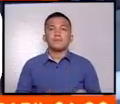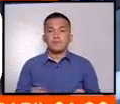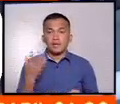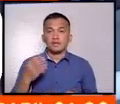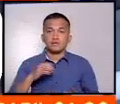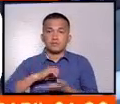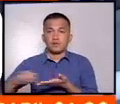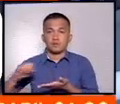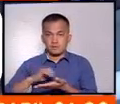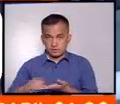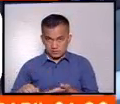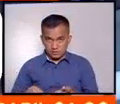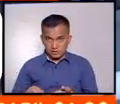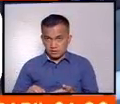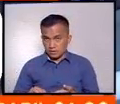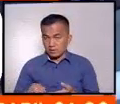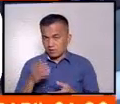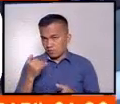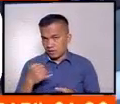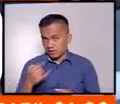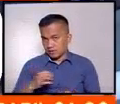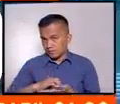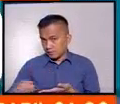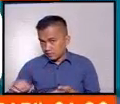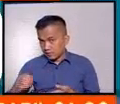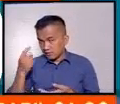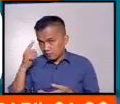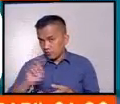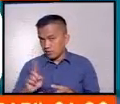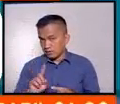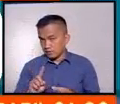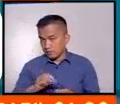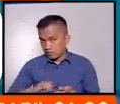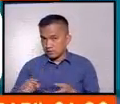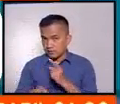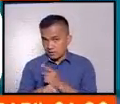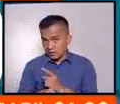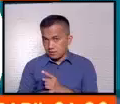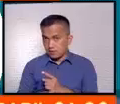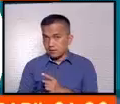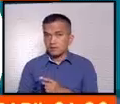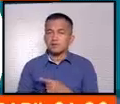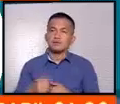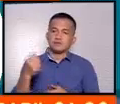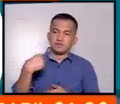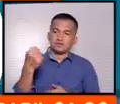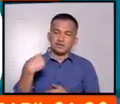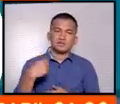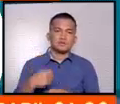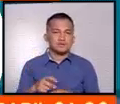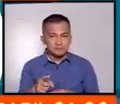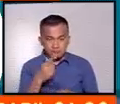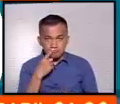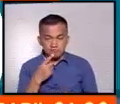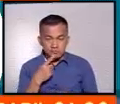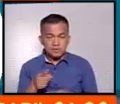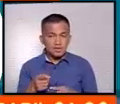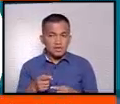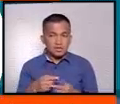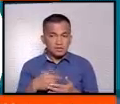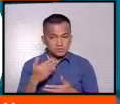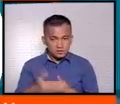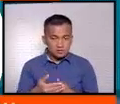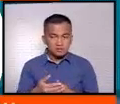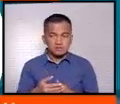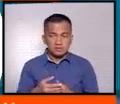ang nababawas sa kanila at bakit sila binabawasan, para saan yung bawas, di ba sir? Yes, sir. And also, another thing is para makaiwas din po